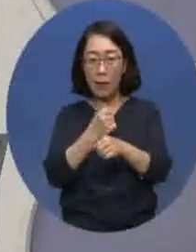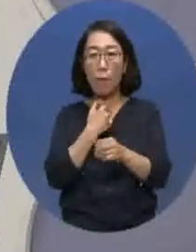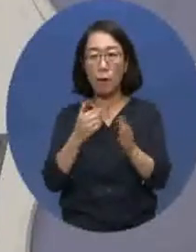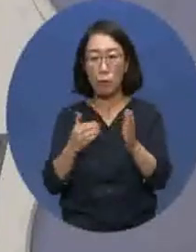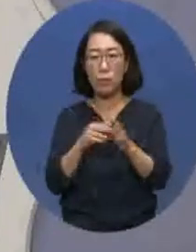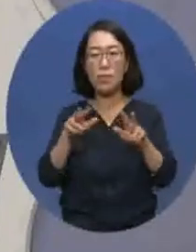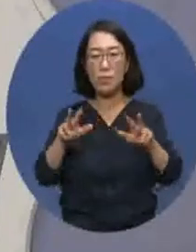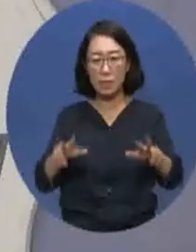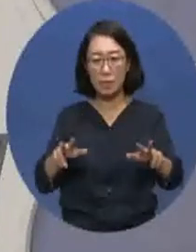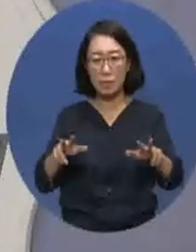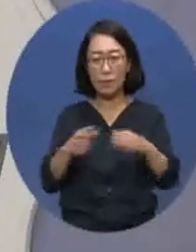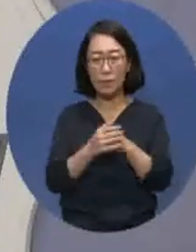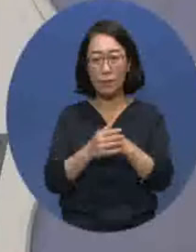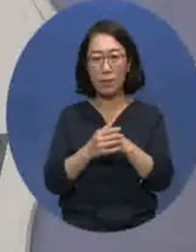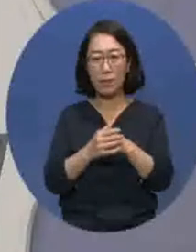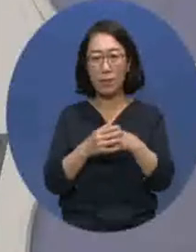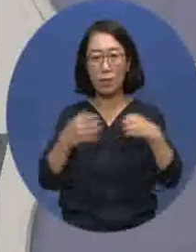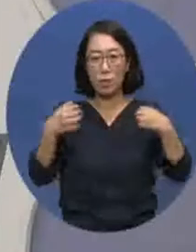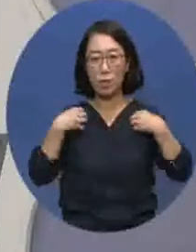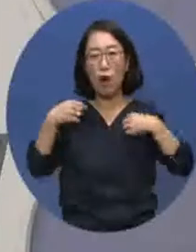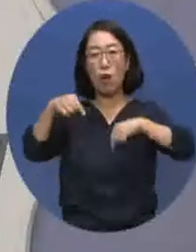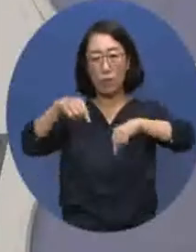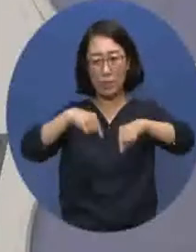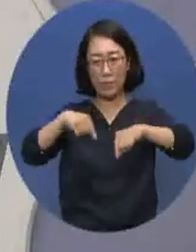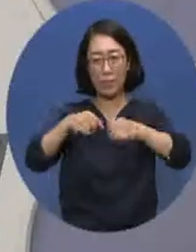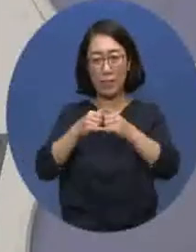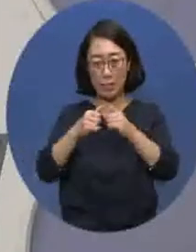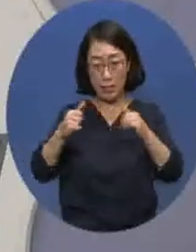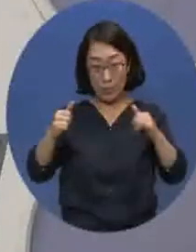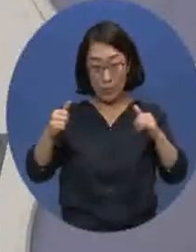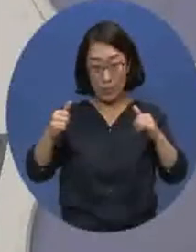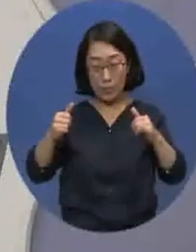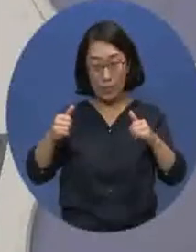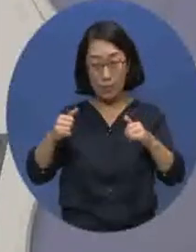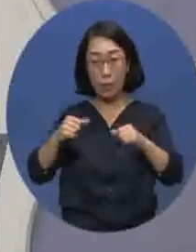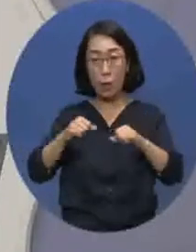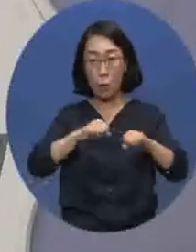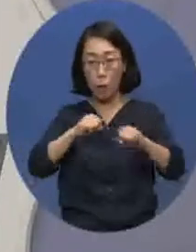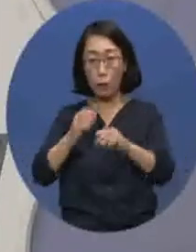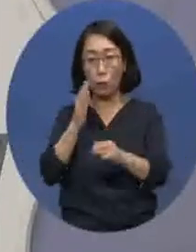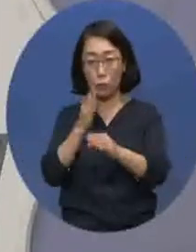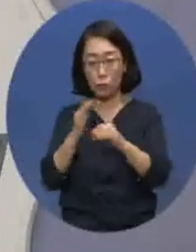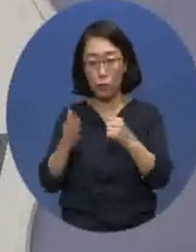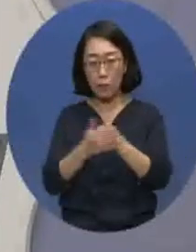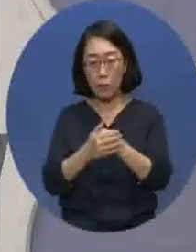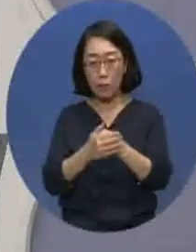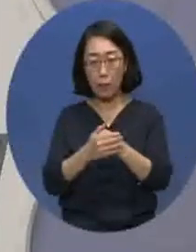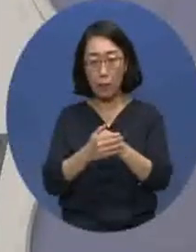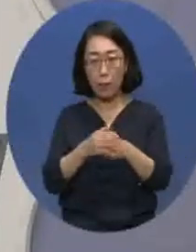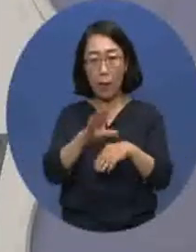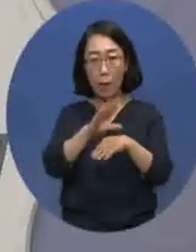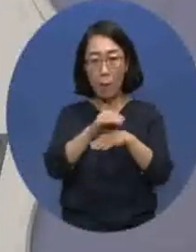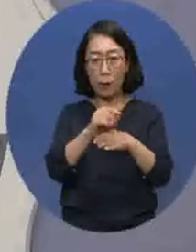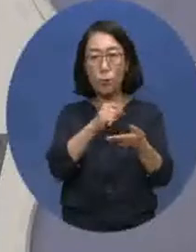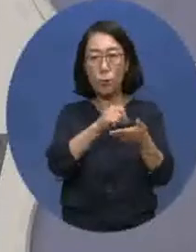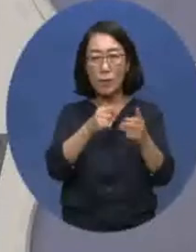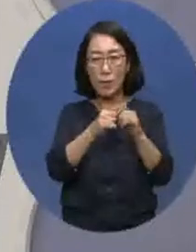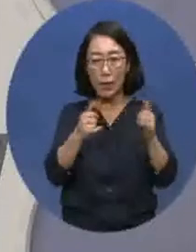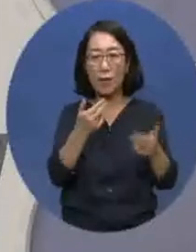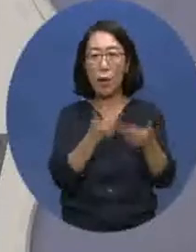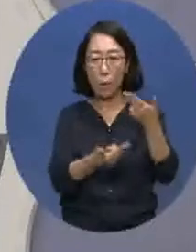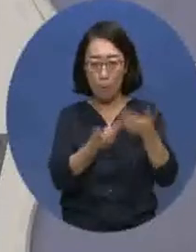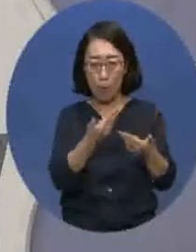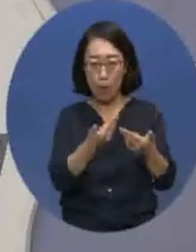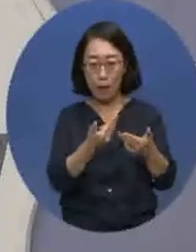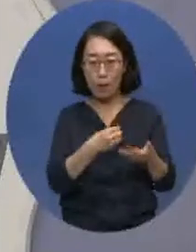지금은 현실 정치를 하고 정치인으로 변모를 했지만 방송작가 협회의 회원으로 는 그냥 활동을